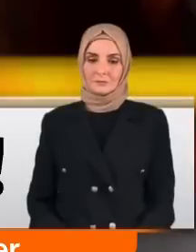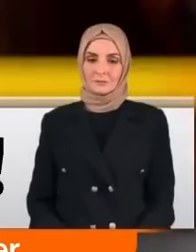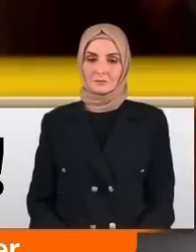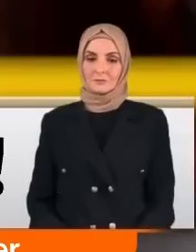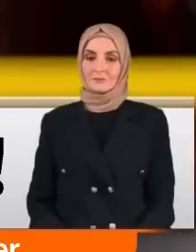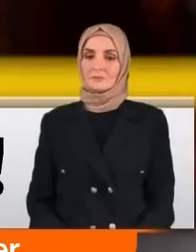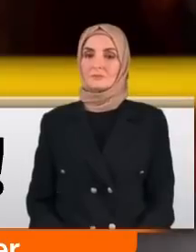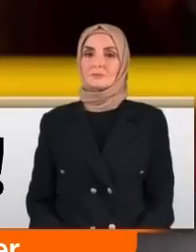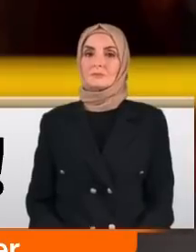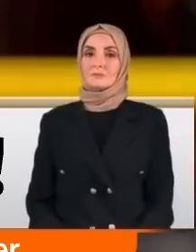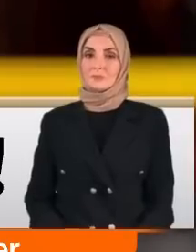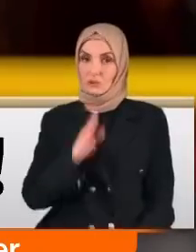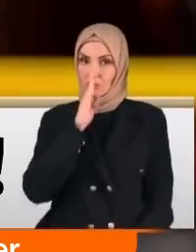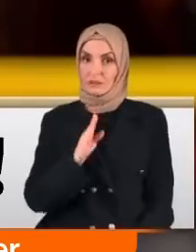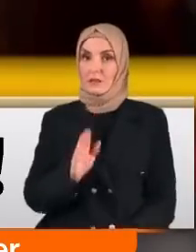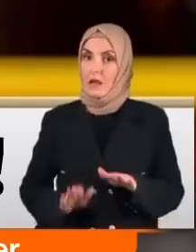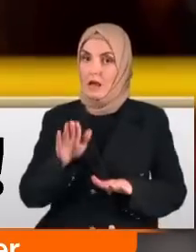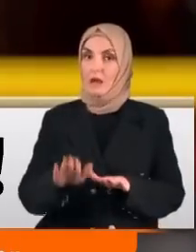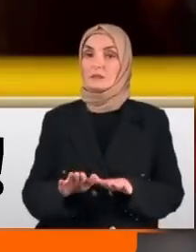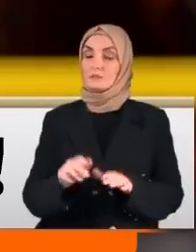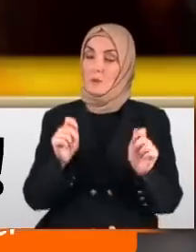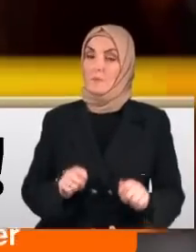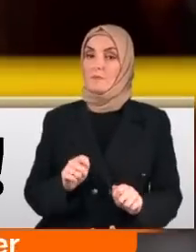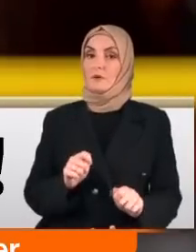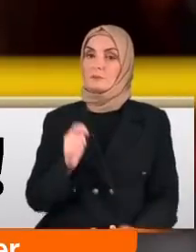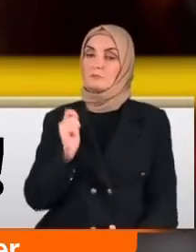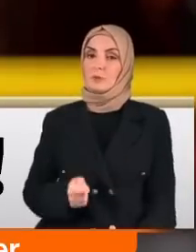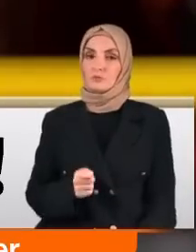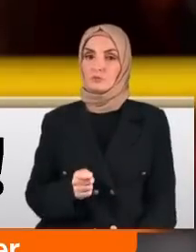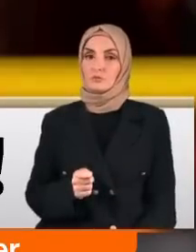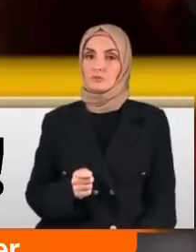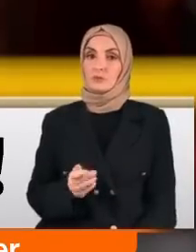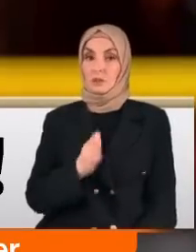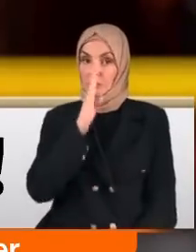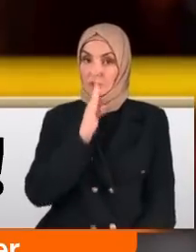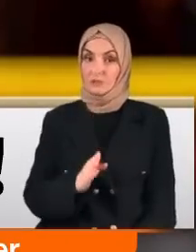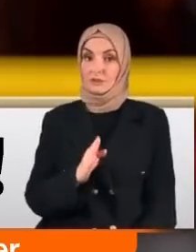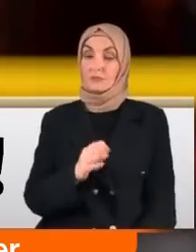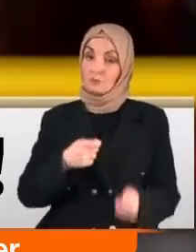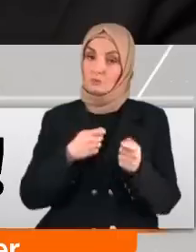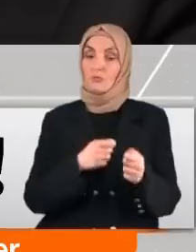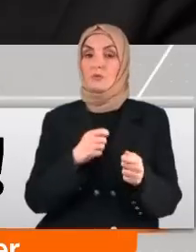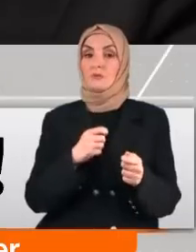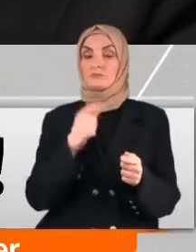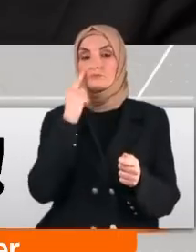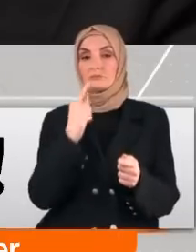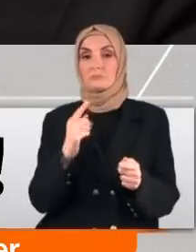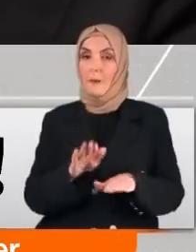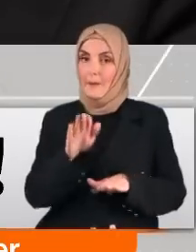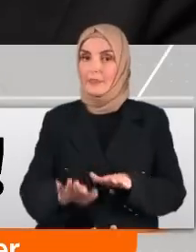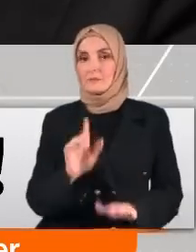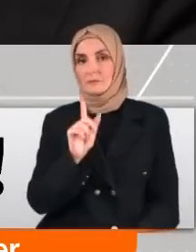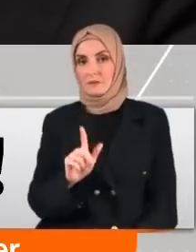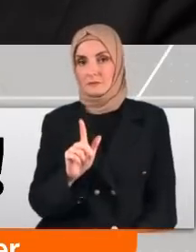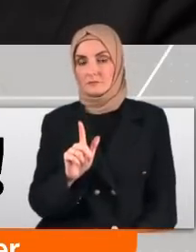Cebri adımlar atmak zorundayız. Daha ciddi, geniş kapsamlı, evet, evet. Cebri adımlar yasal. Yani bu konuda Adalet Bakanlığı'nın